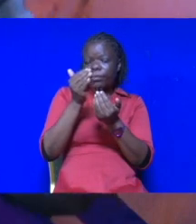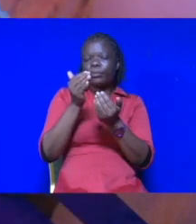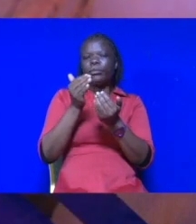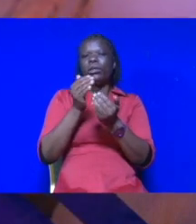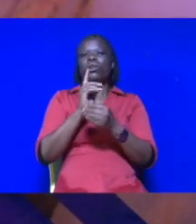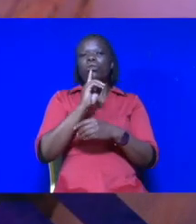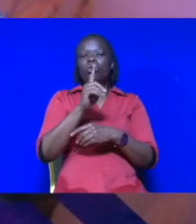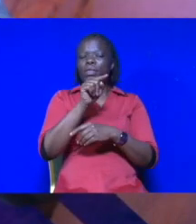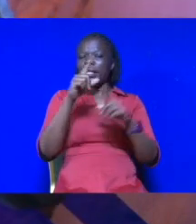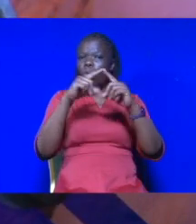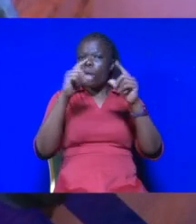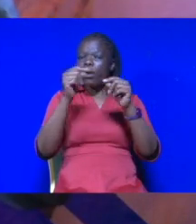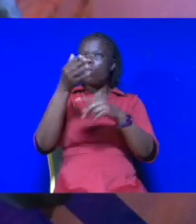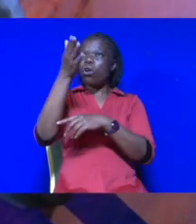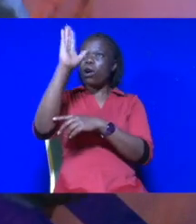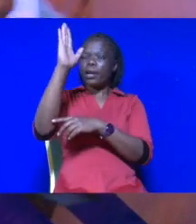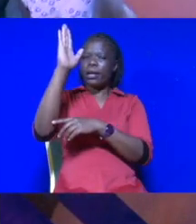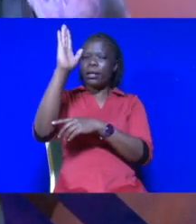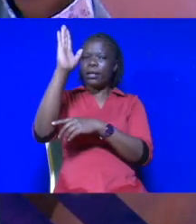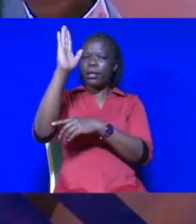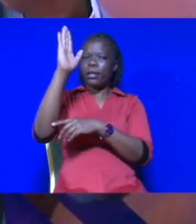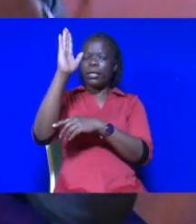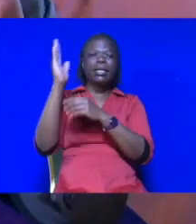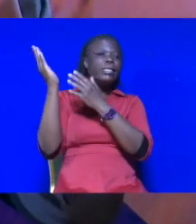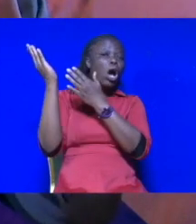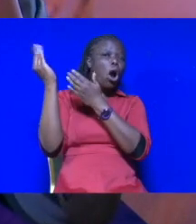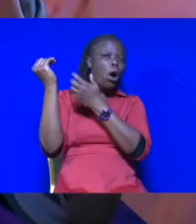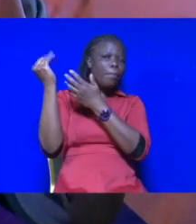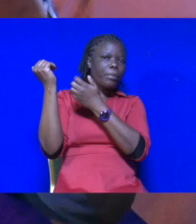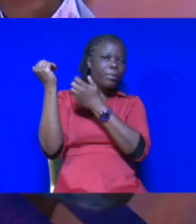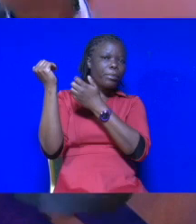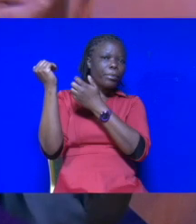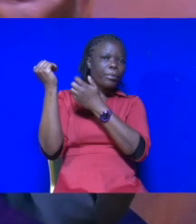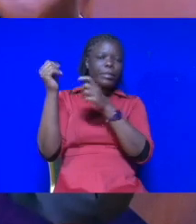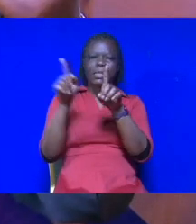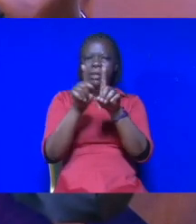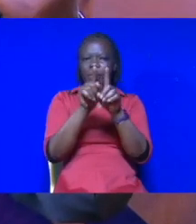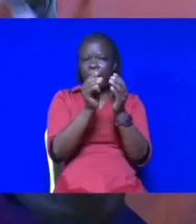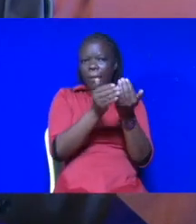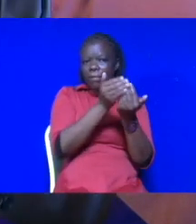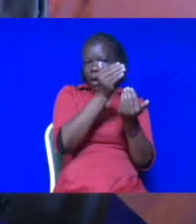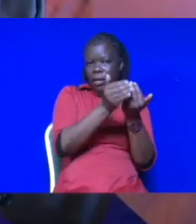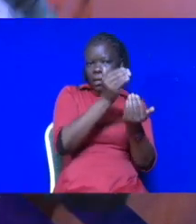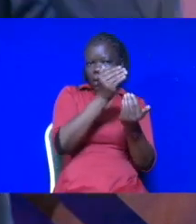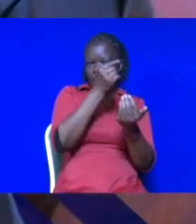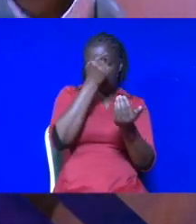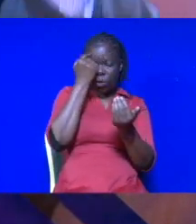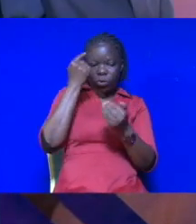Kwa hiyo, hili neno la Mungu ni tumaini, ni faraja kwa ajili